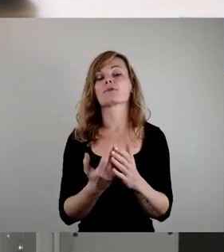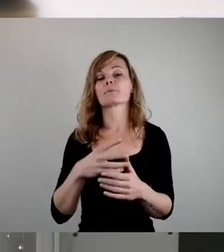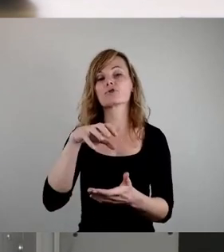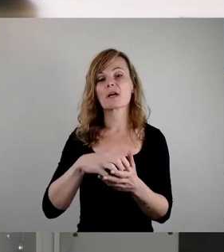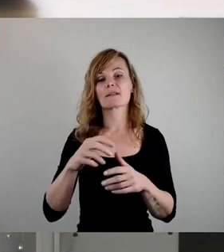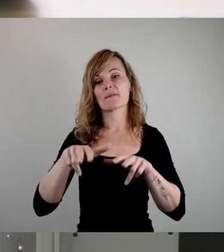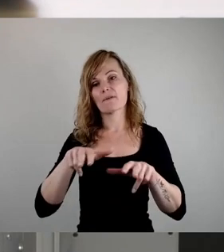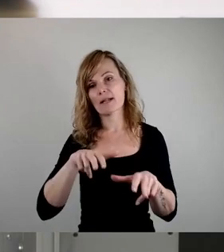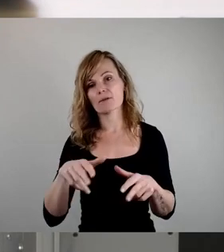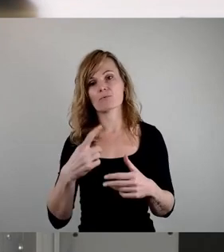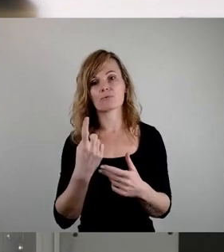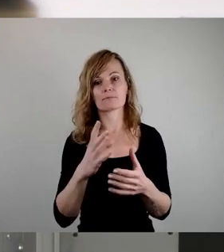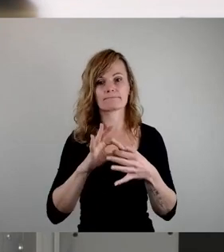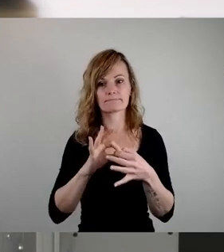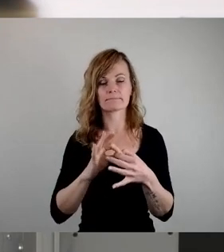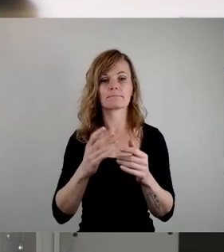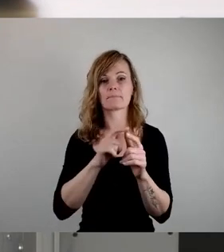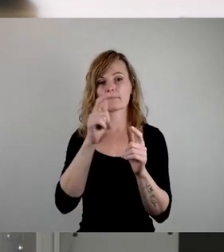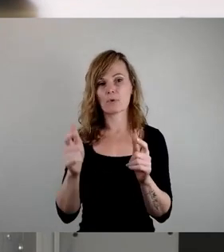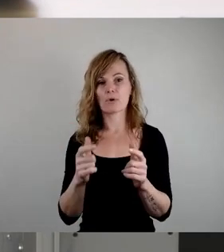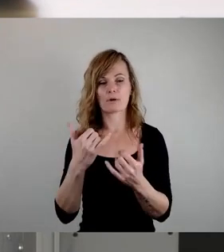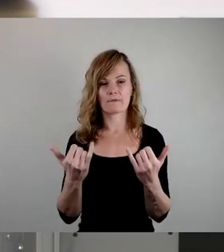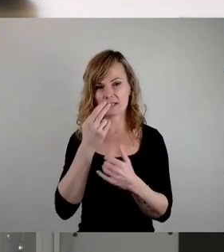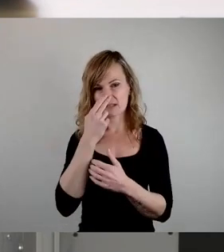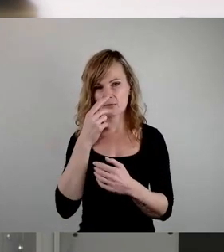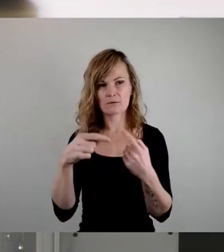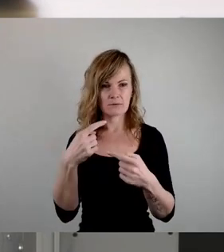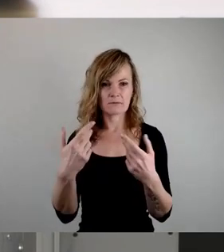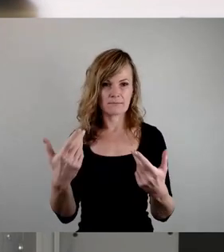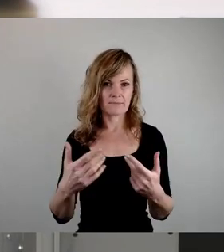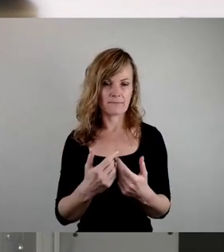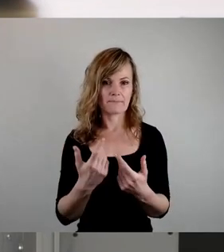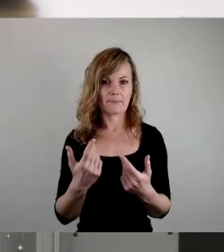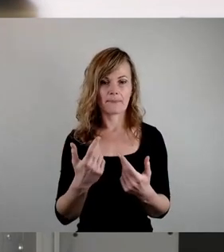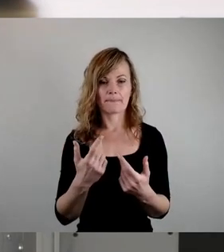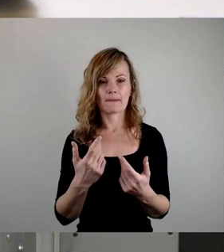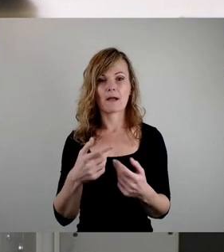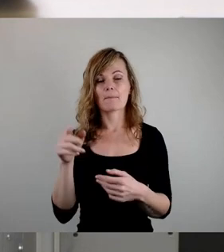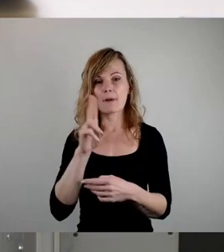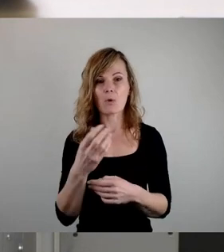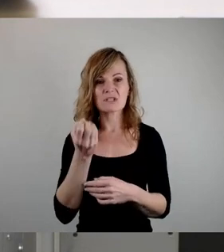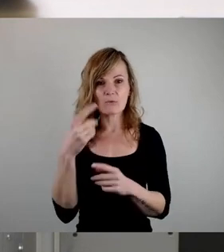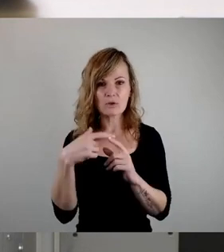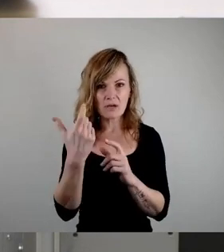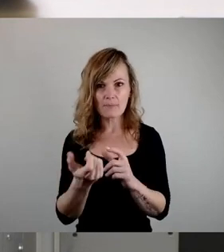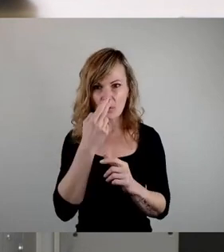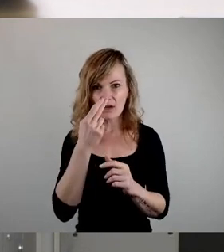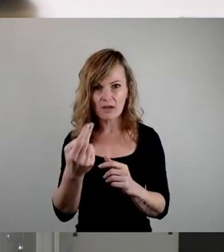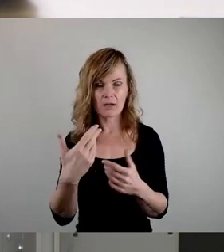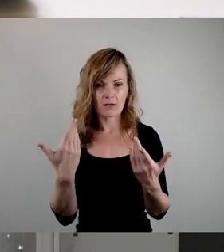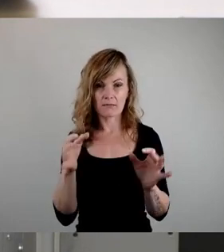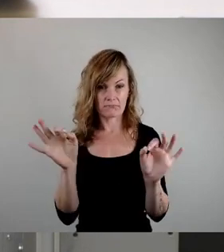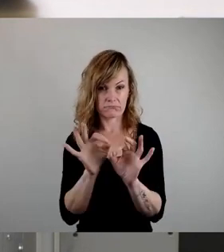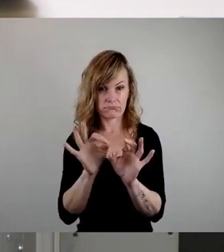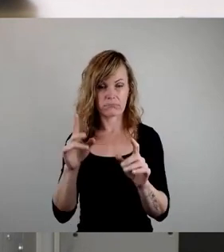Stadtverwaltung in Bezug mit Brücken umgehen kann. Ich sage nur, Desaster, blaues Wunder. Das nächste Desaster haben wir